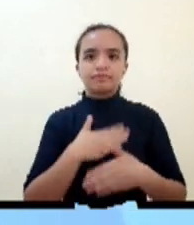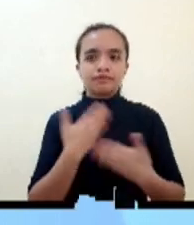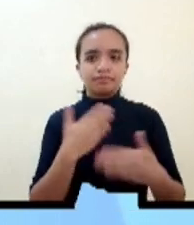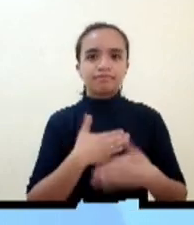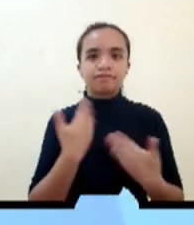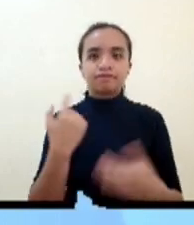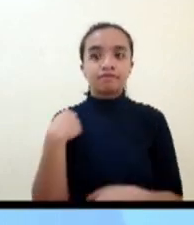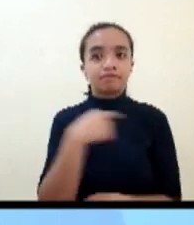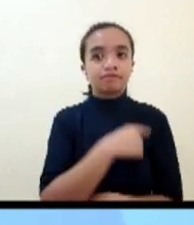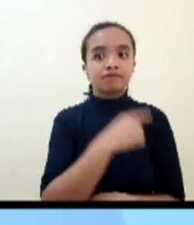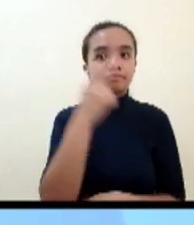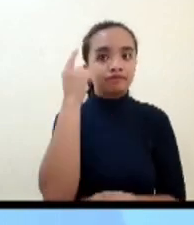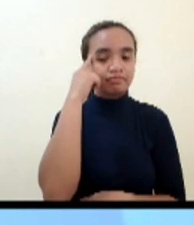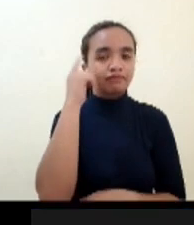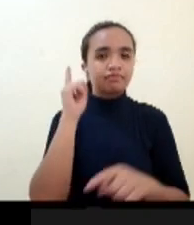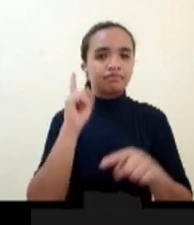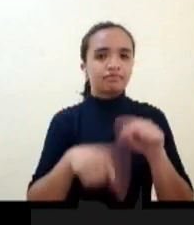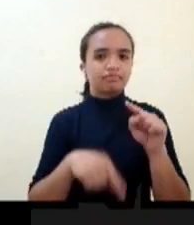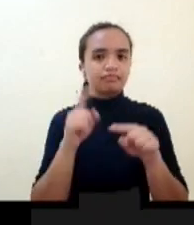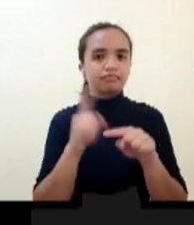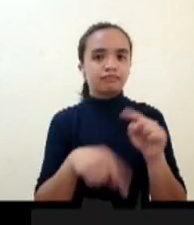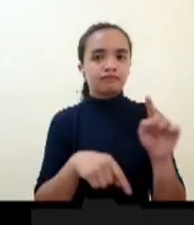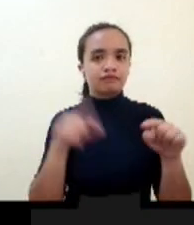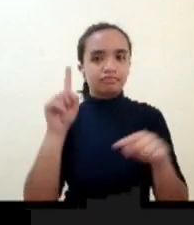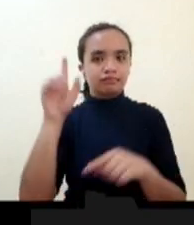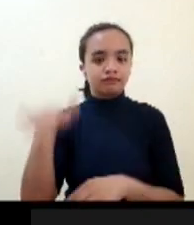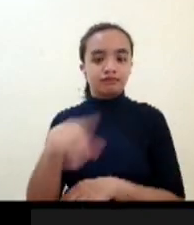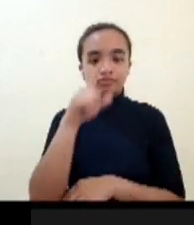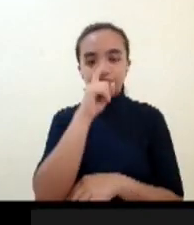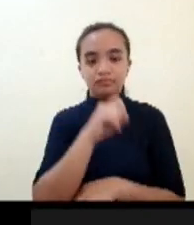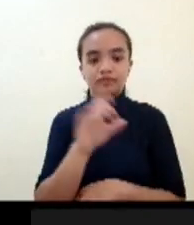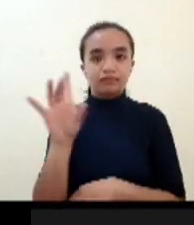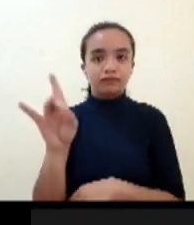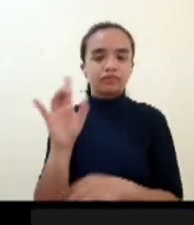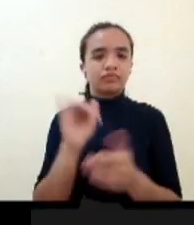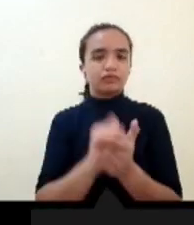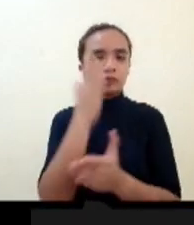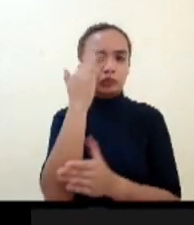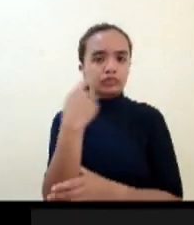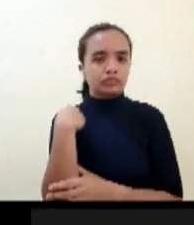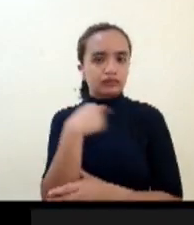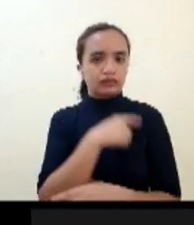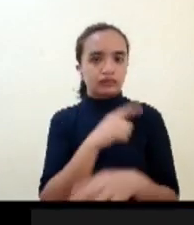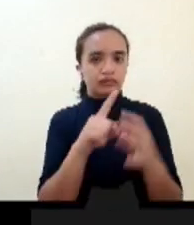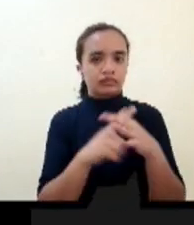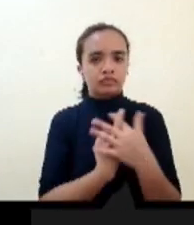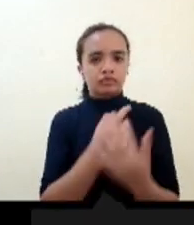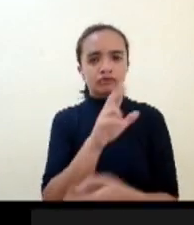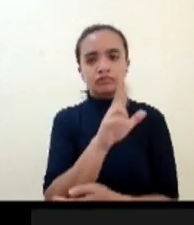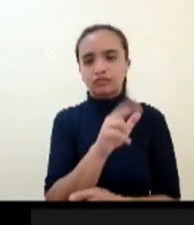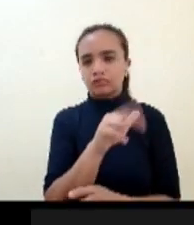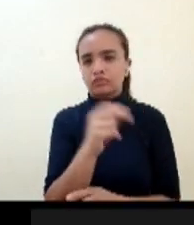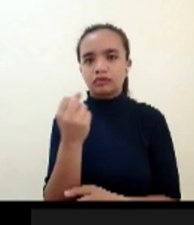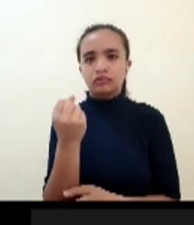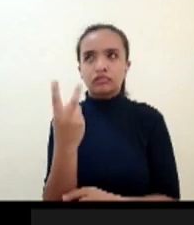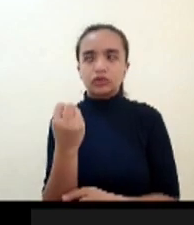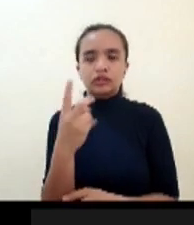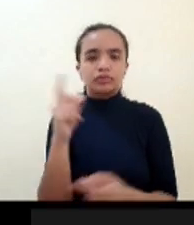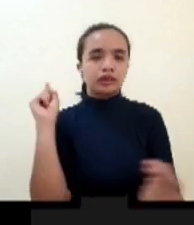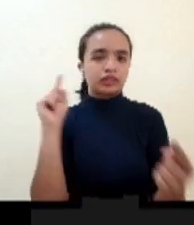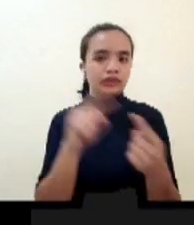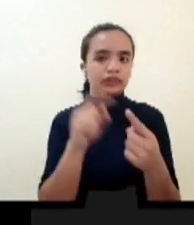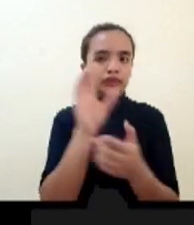namin hindi kaya ng isang bata na 8-year-old. Kaya inumpisa namin sa 13, 12 hanggang sa college